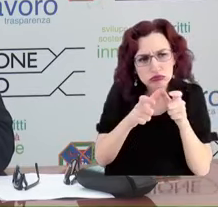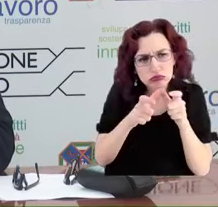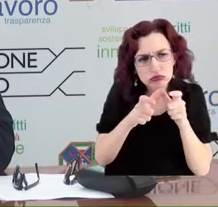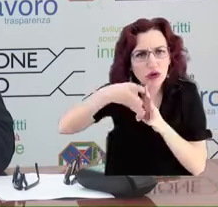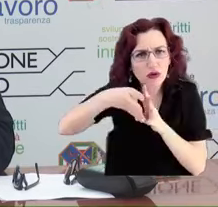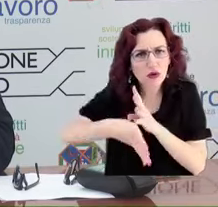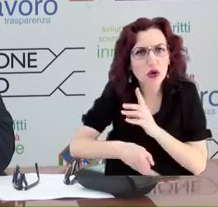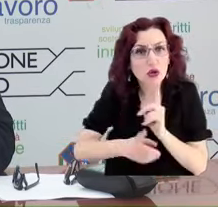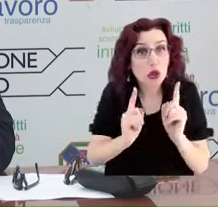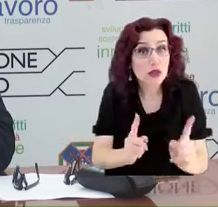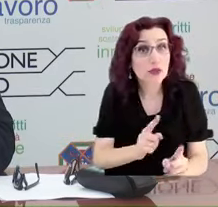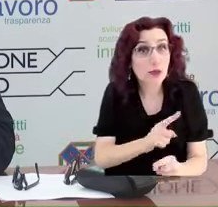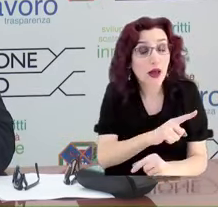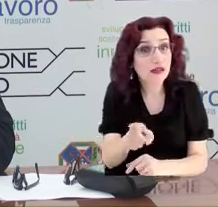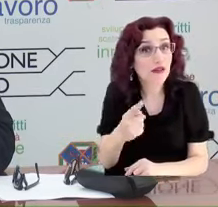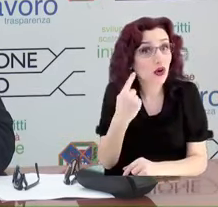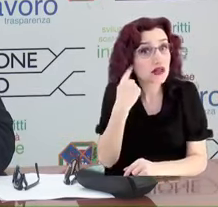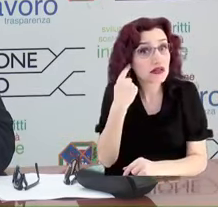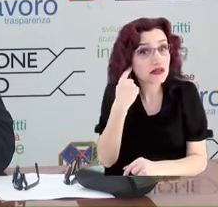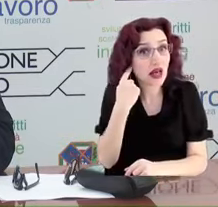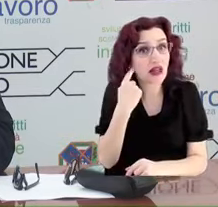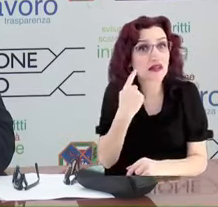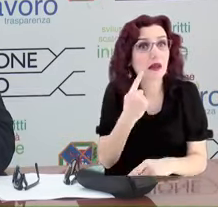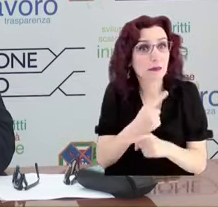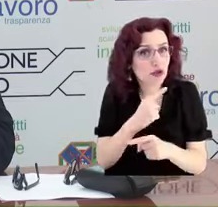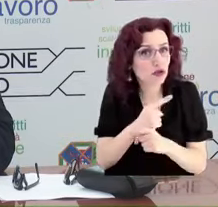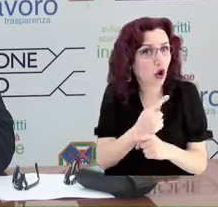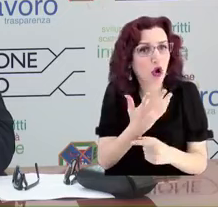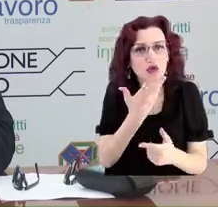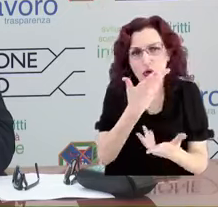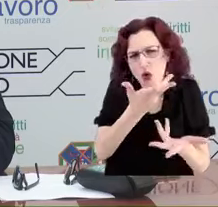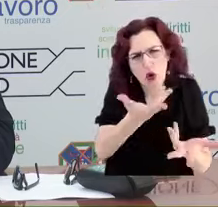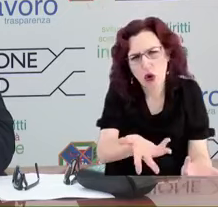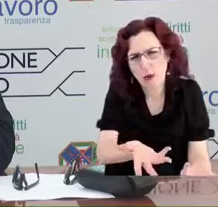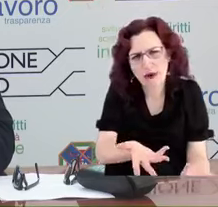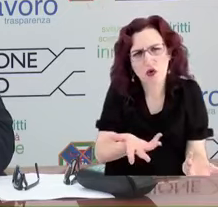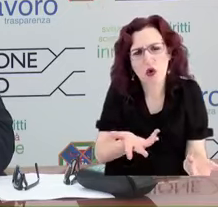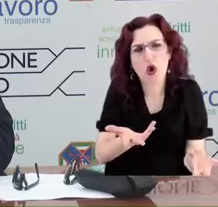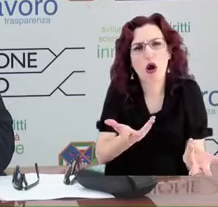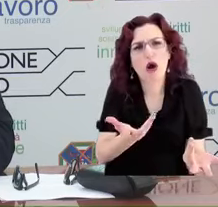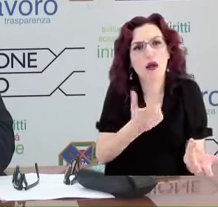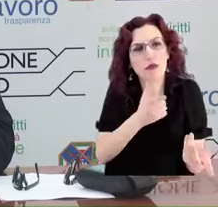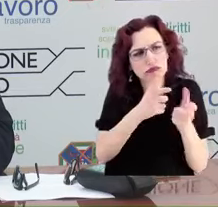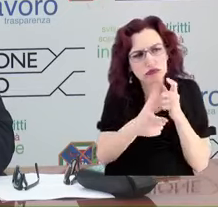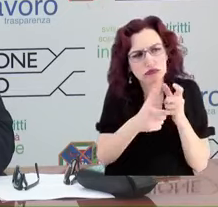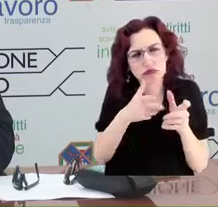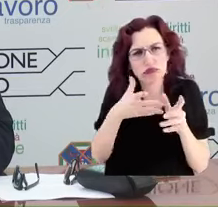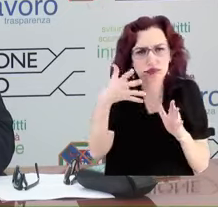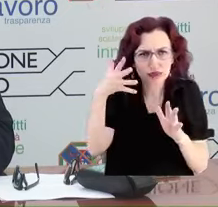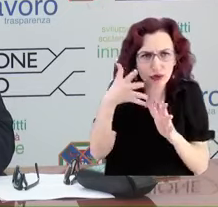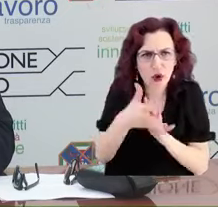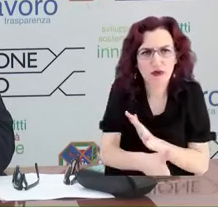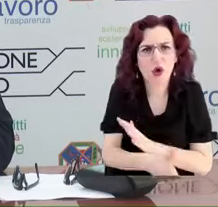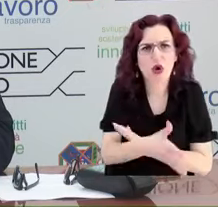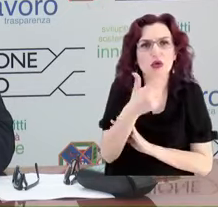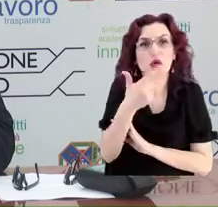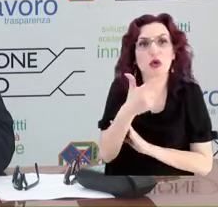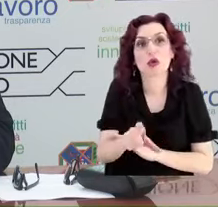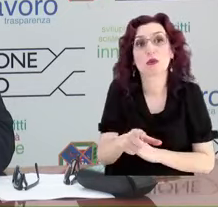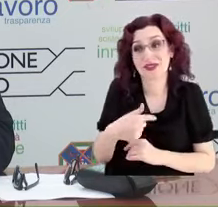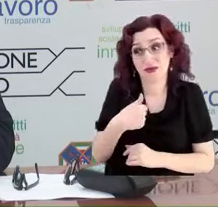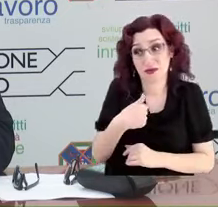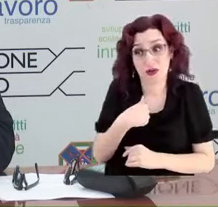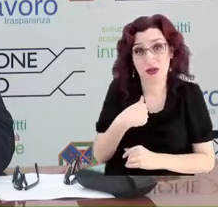riteniate opportuno farlo nelle modalità nelle forme e nei modi perché anzi io reputo che su questa